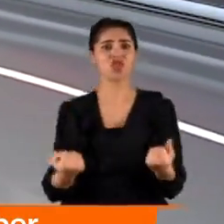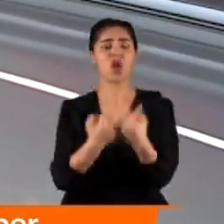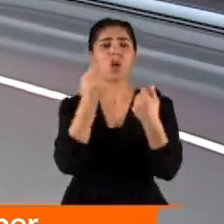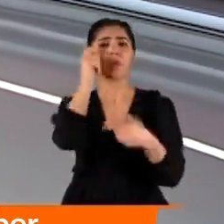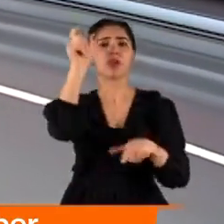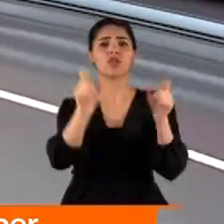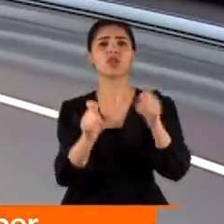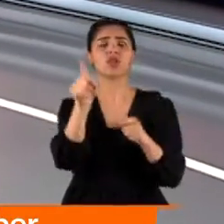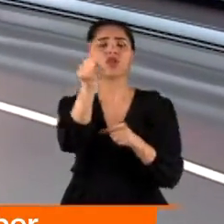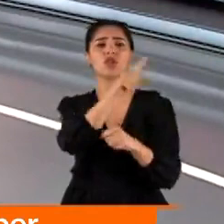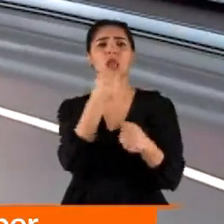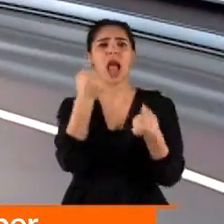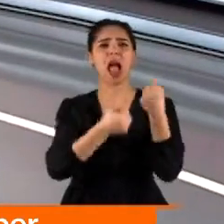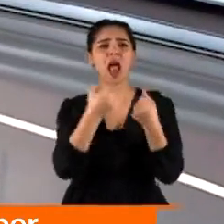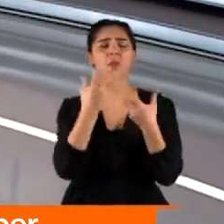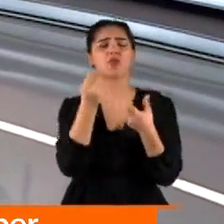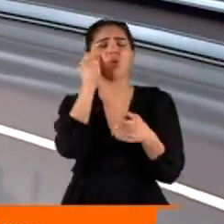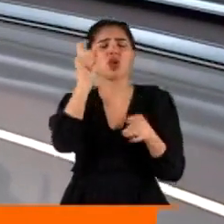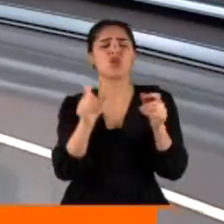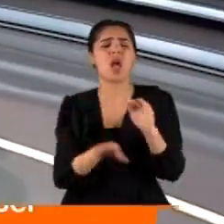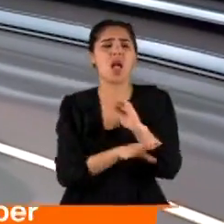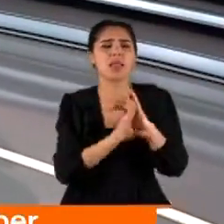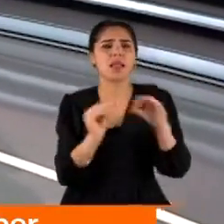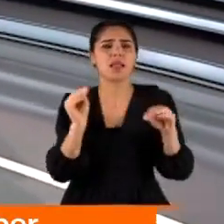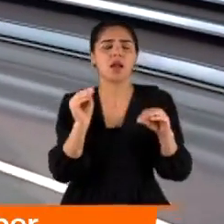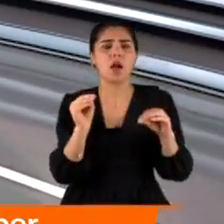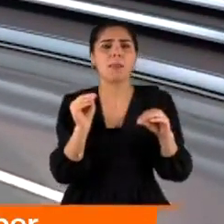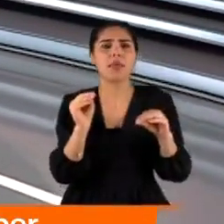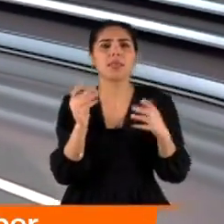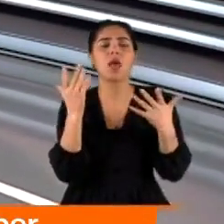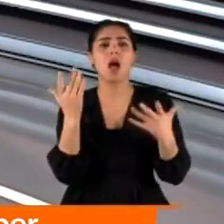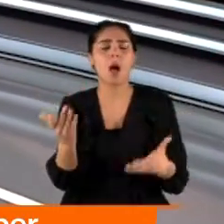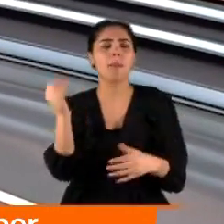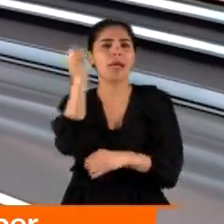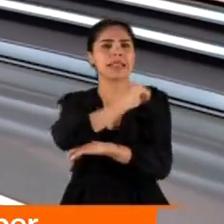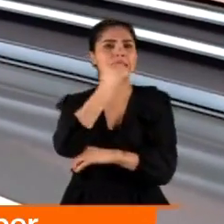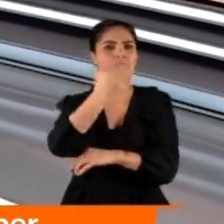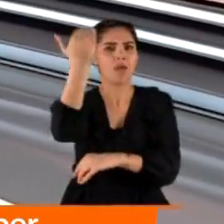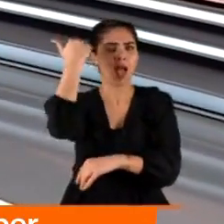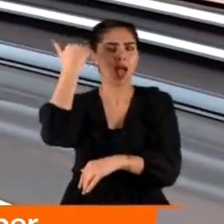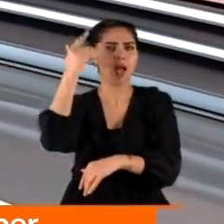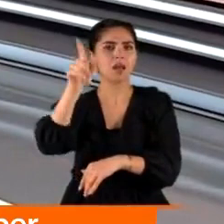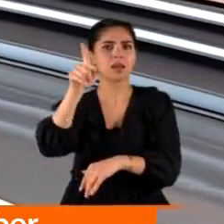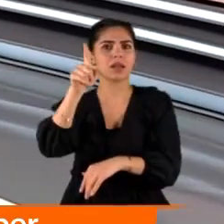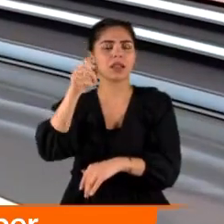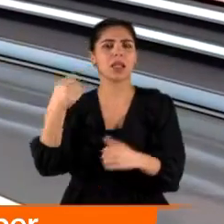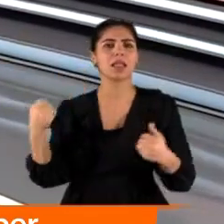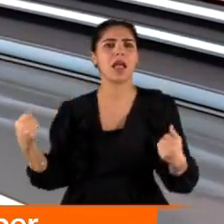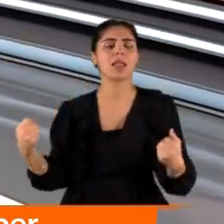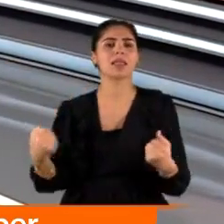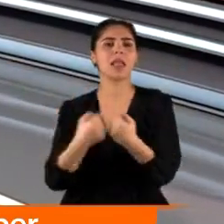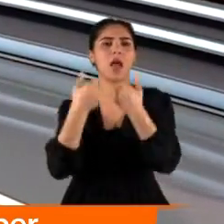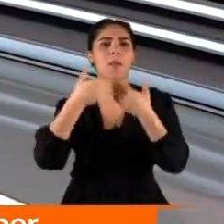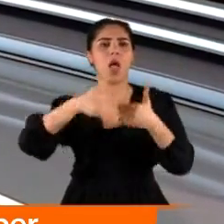çarpanların bulunduğu araçlarda ne yazık ki çok kişi hayatını kaybetti. Oysa tır ve kamyonların arkasına takılabilecek darbe önleyici